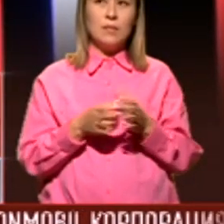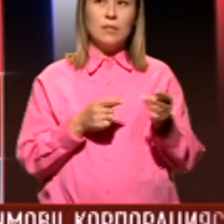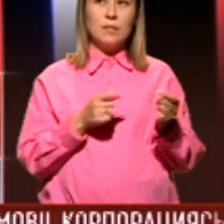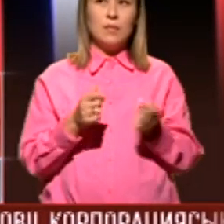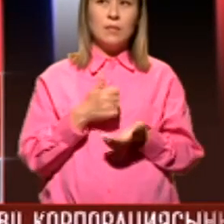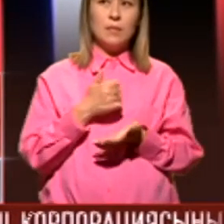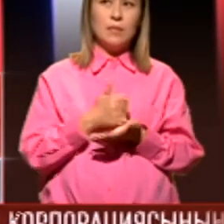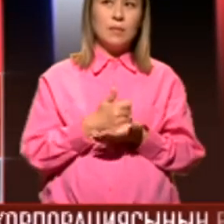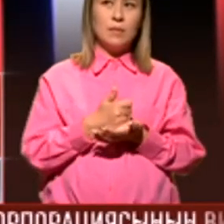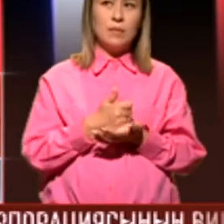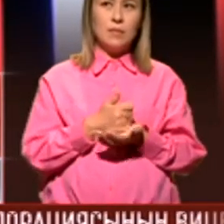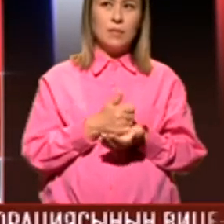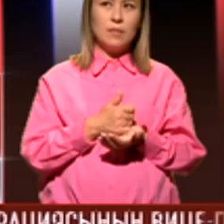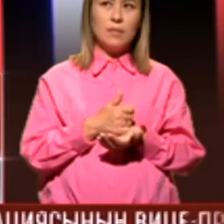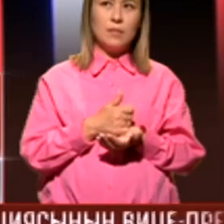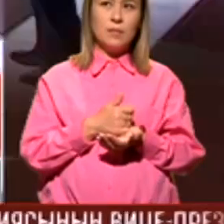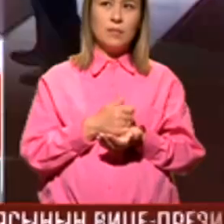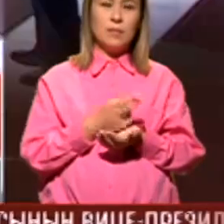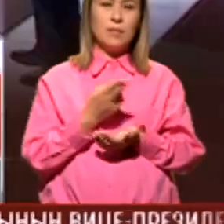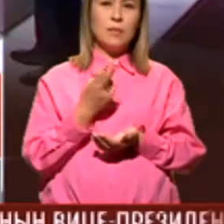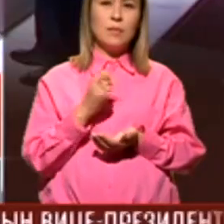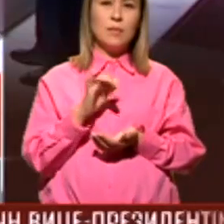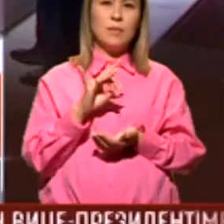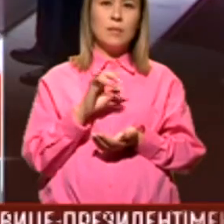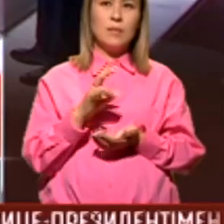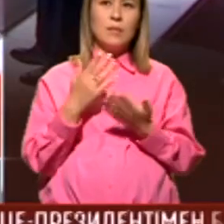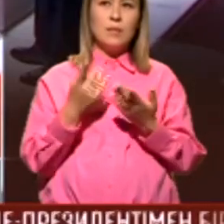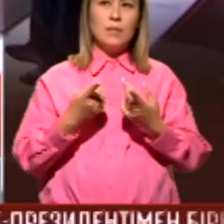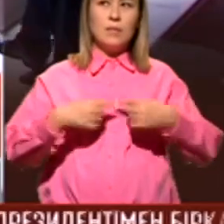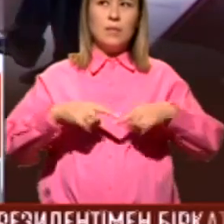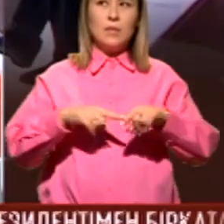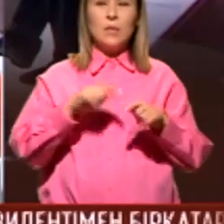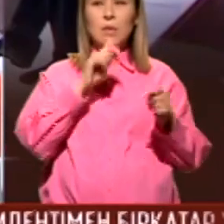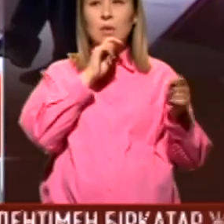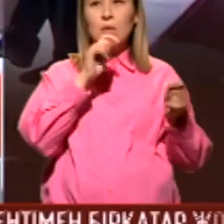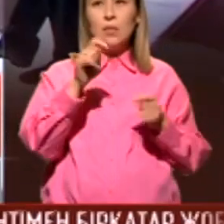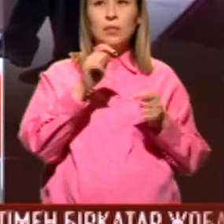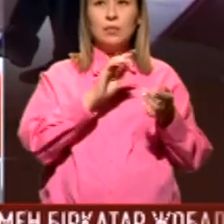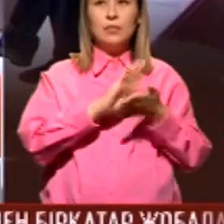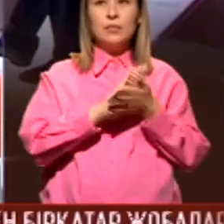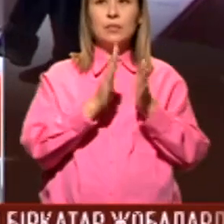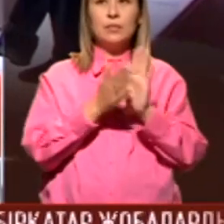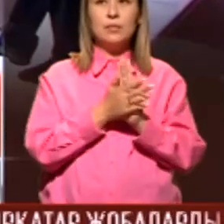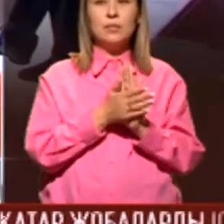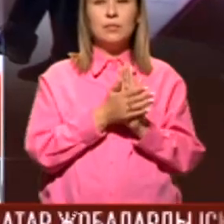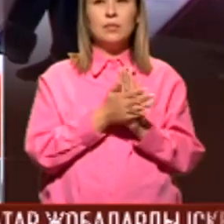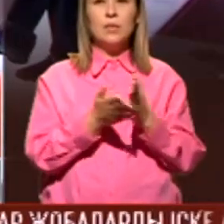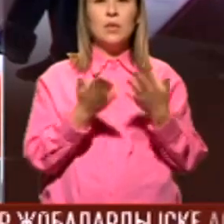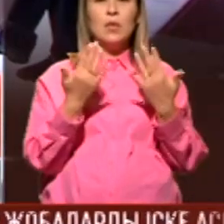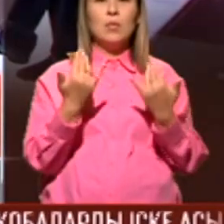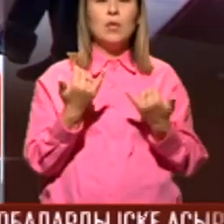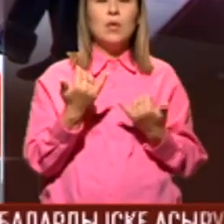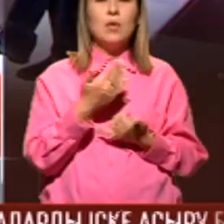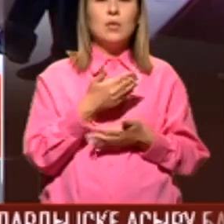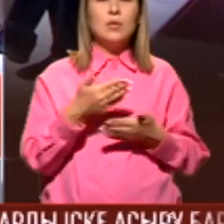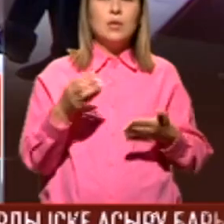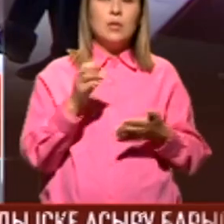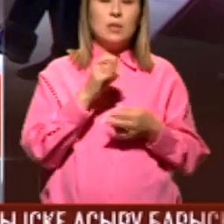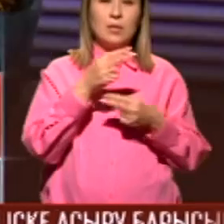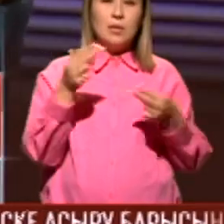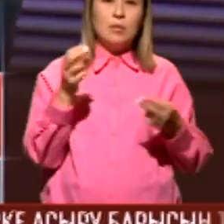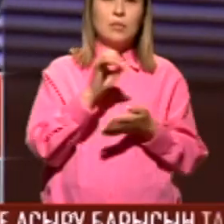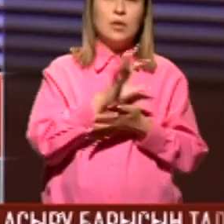бастығы полковник Дәурен мырза ұжымдық қауіпсіздік шарт ұйымына тоқталды. Біз енді осы тақырыпты әрі қарай